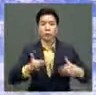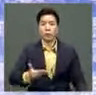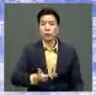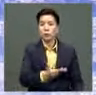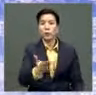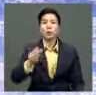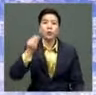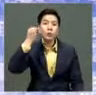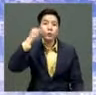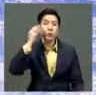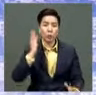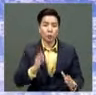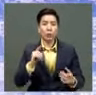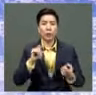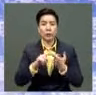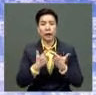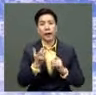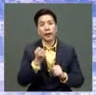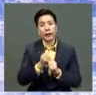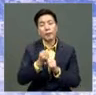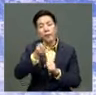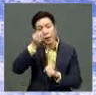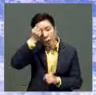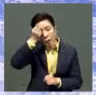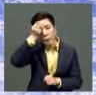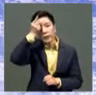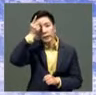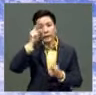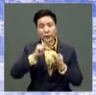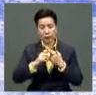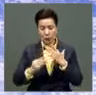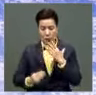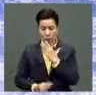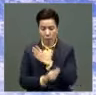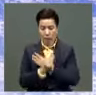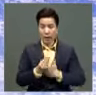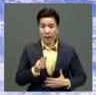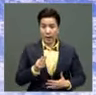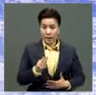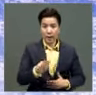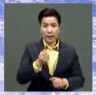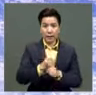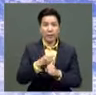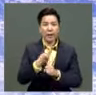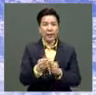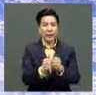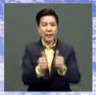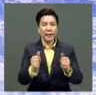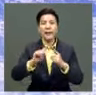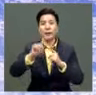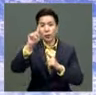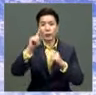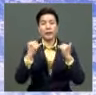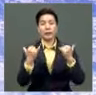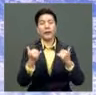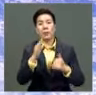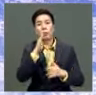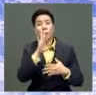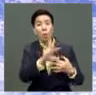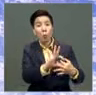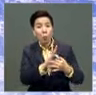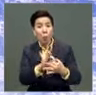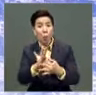านที่จะทำความเข้าใจแล้วก็ให้โอกาสพวกเราในการที่จะทำงานให้ดีที่สุดนะครับและมีข้ออะไรที่ท่านห่วง